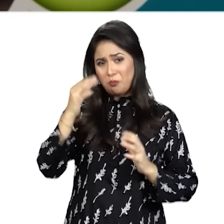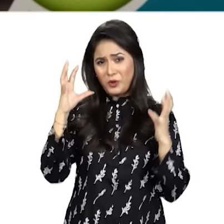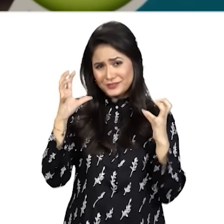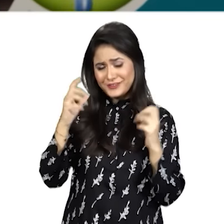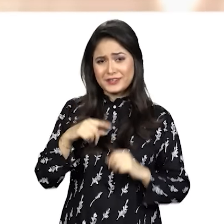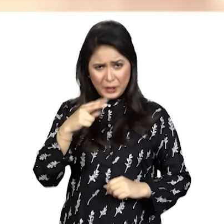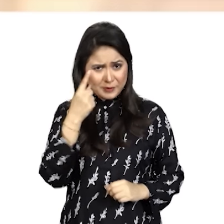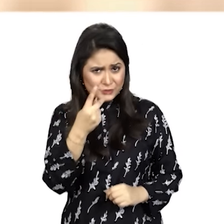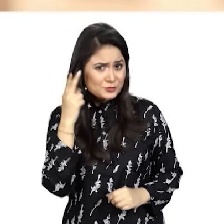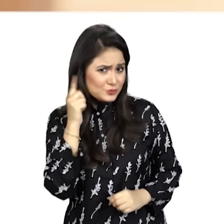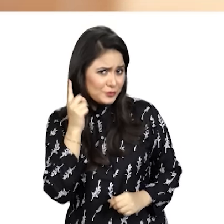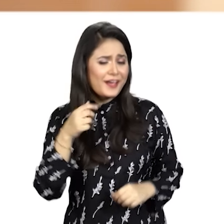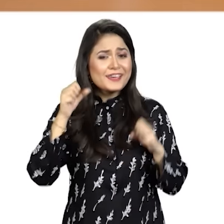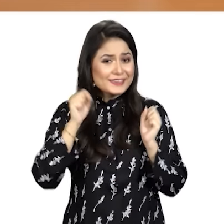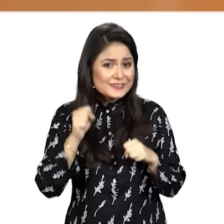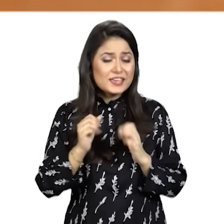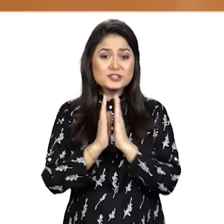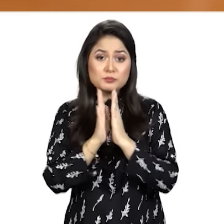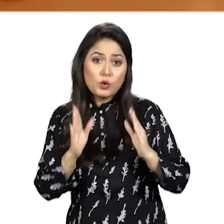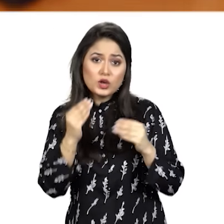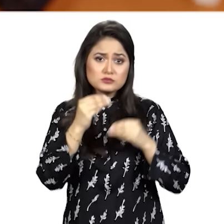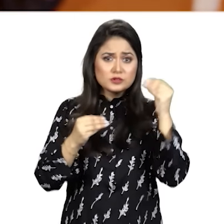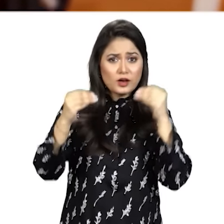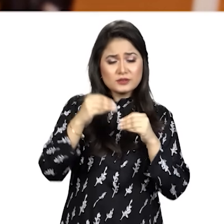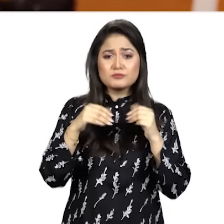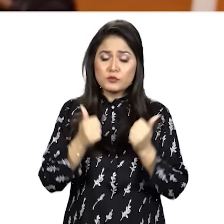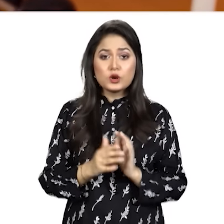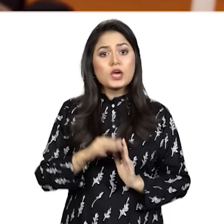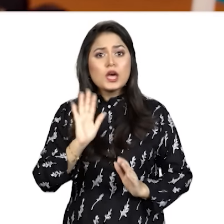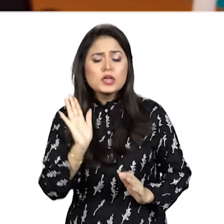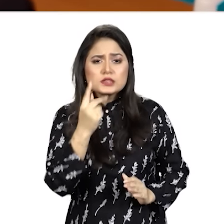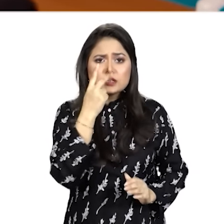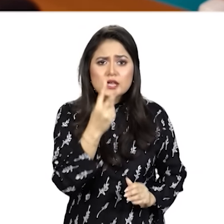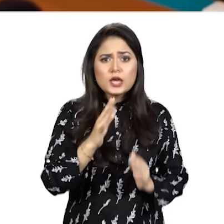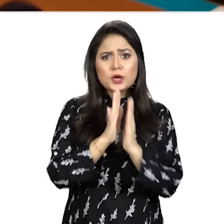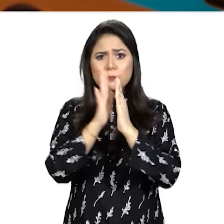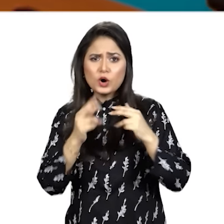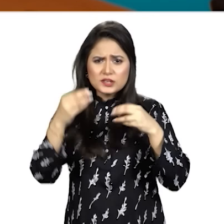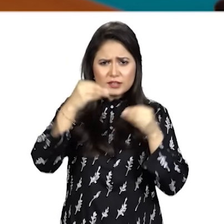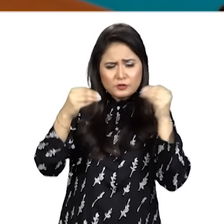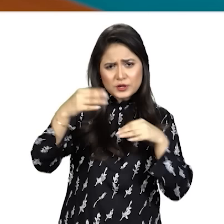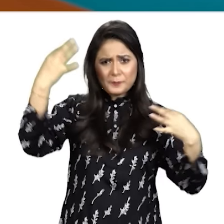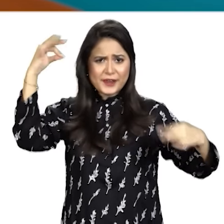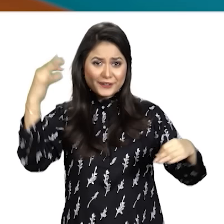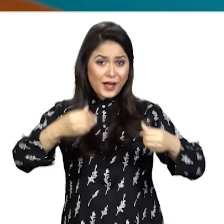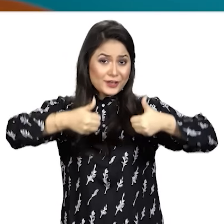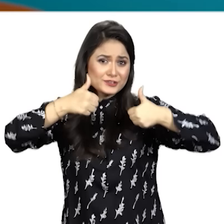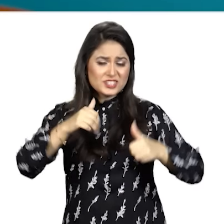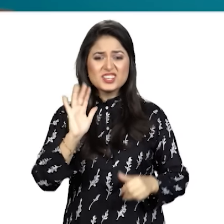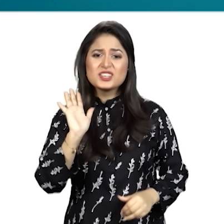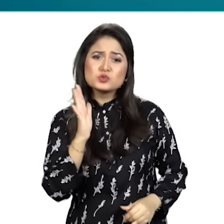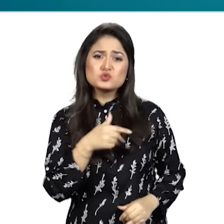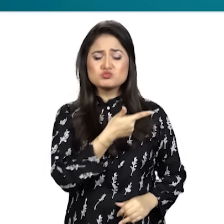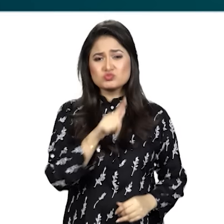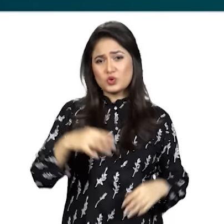ज़रूर सुना होगा। कहा जाता है कि कुछ लोग अपने लचकदार जिस्म की बदौलत बेहतरीन रकास होते हैं, जबकि कुछ अफराद को रक्स करने में